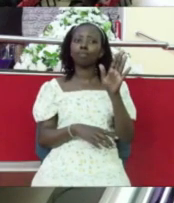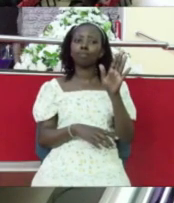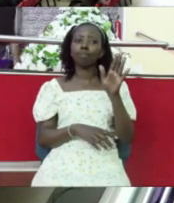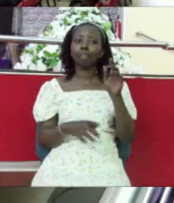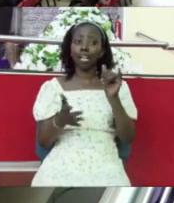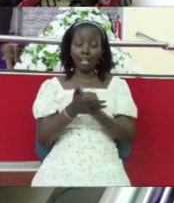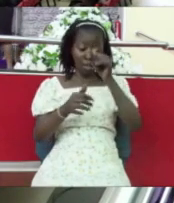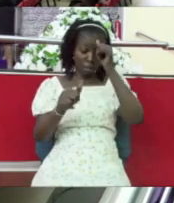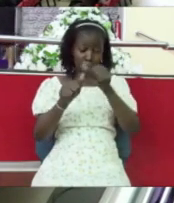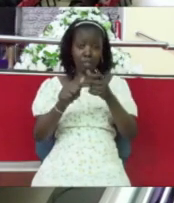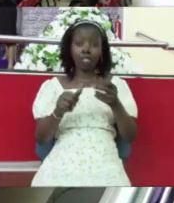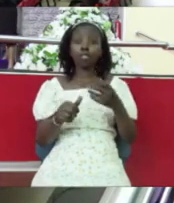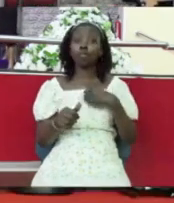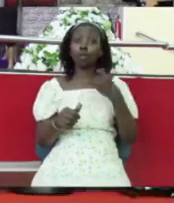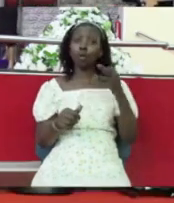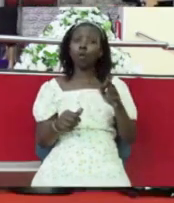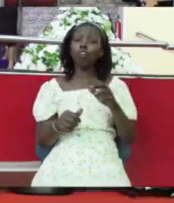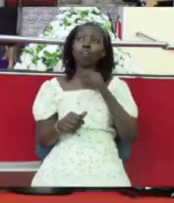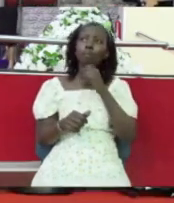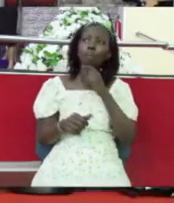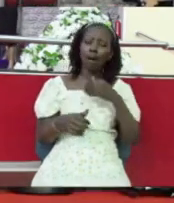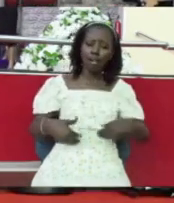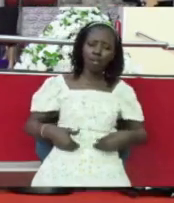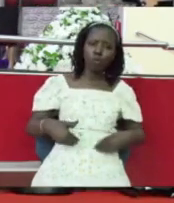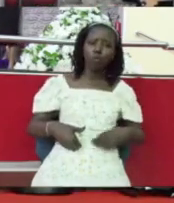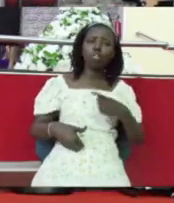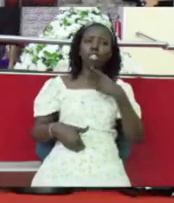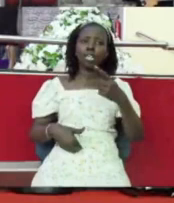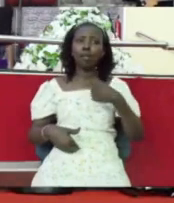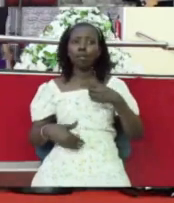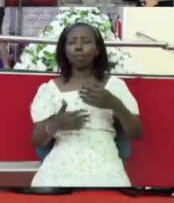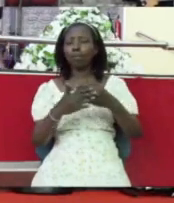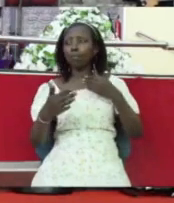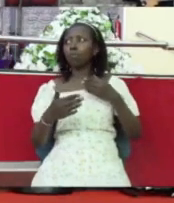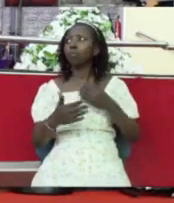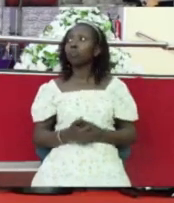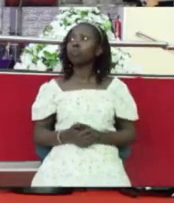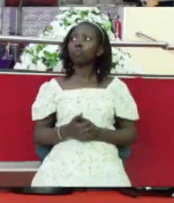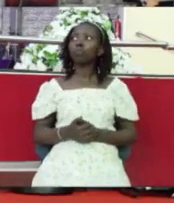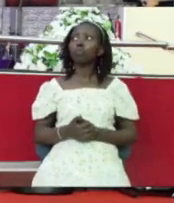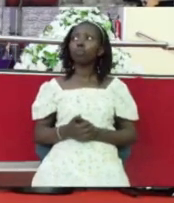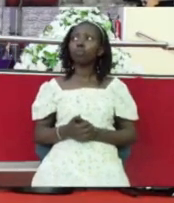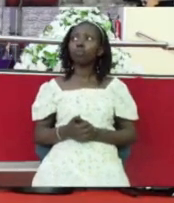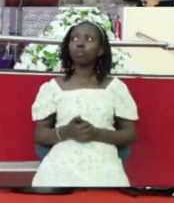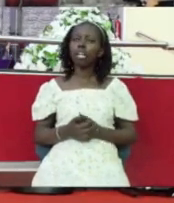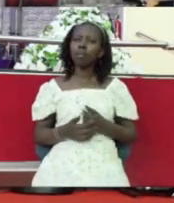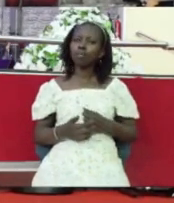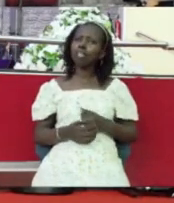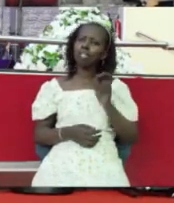something a young man told me not long ago. Kuna kijana mmoja aliniambia kitu juzi tu.